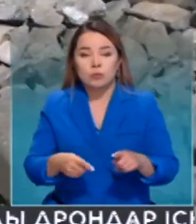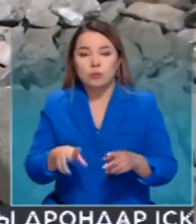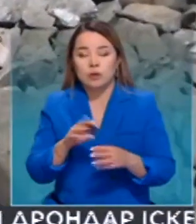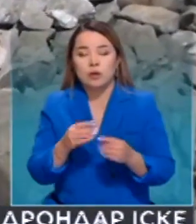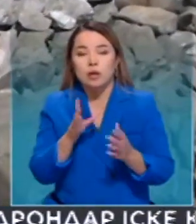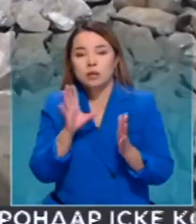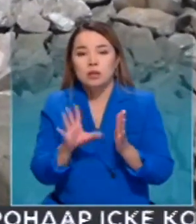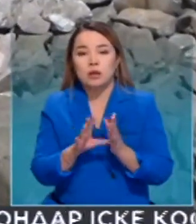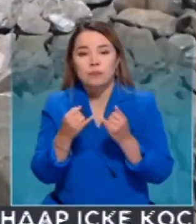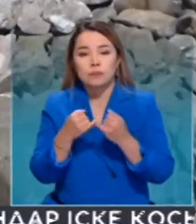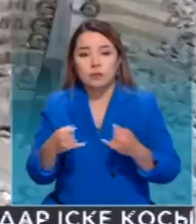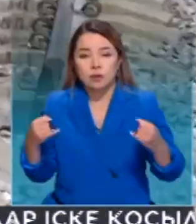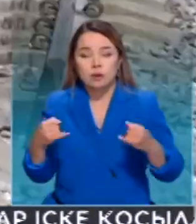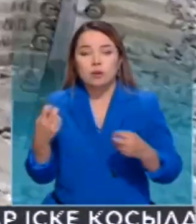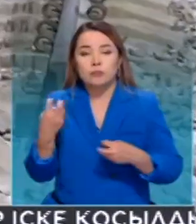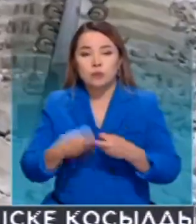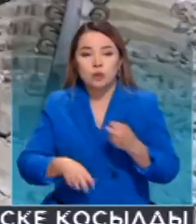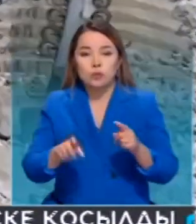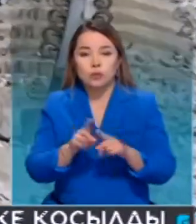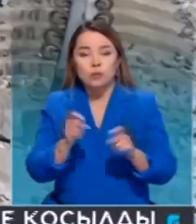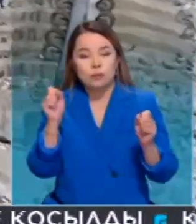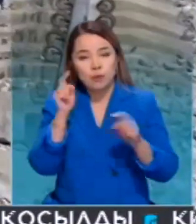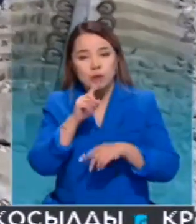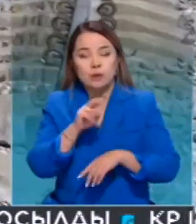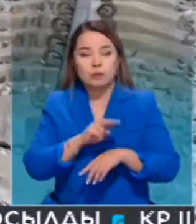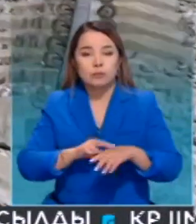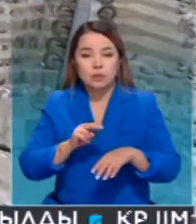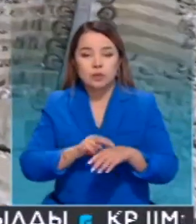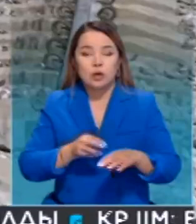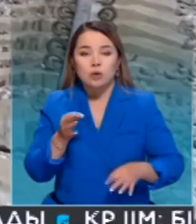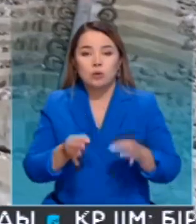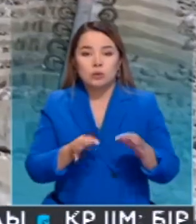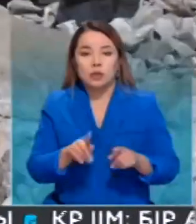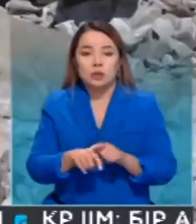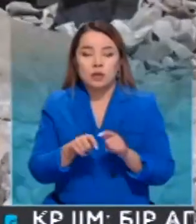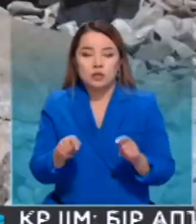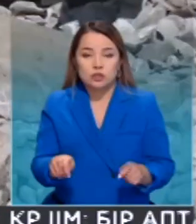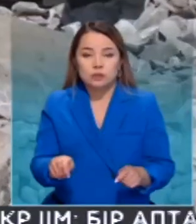бағаны зақымданғаны белгілі болды. Желілік полиция іс қозғады.